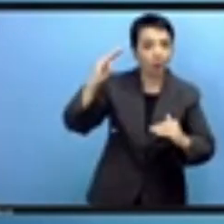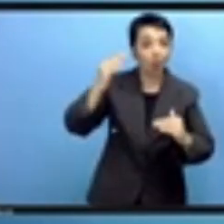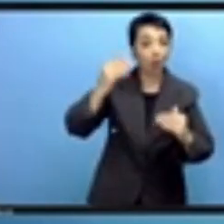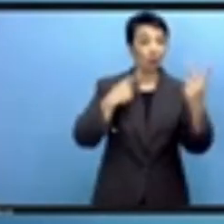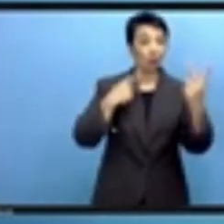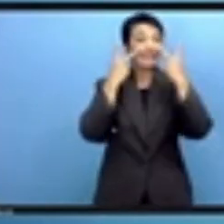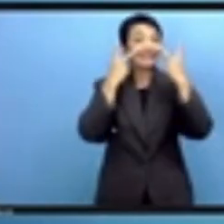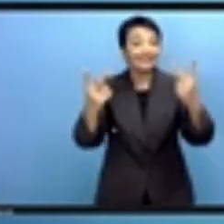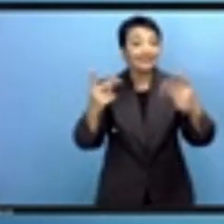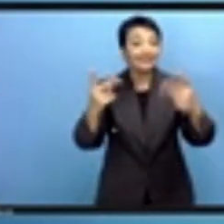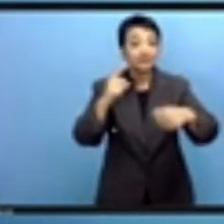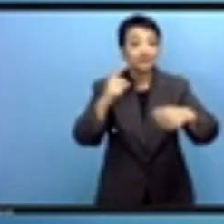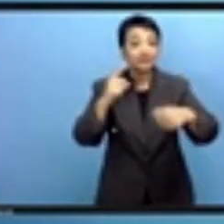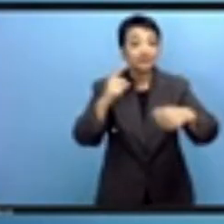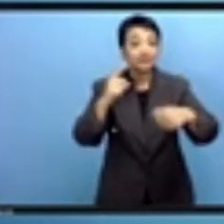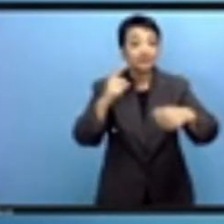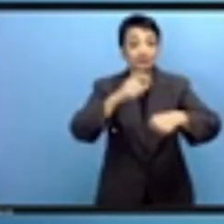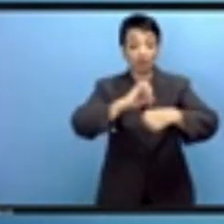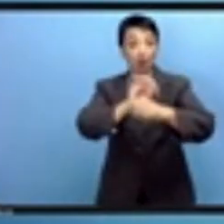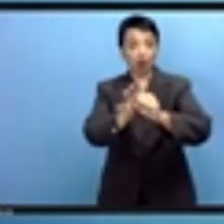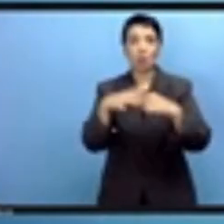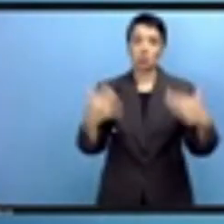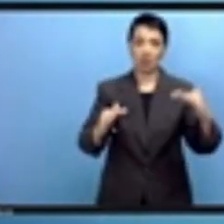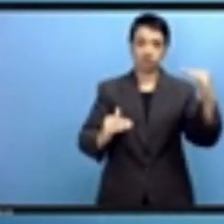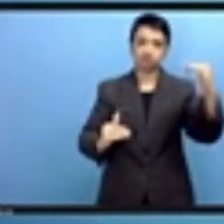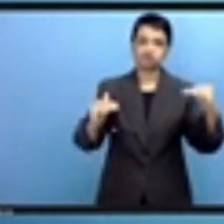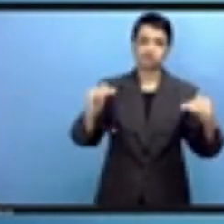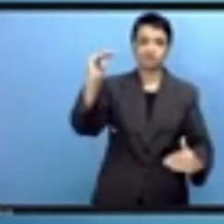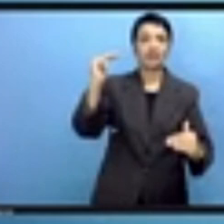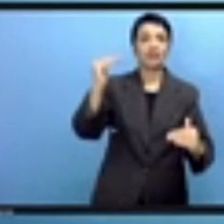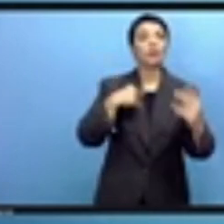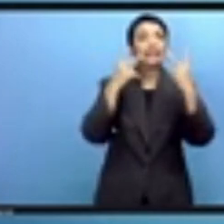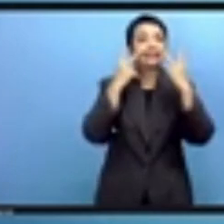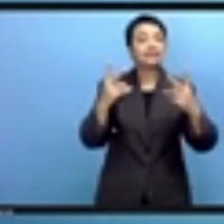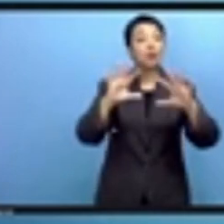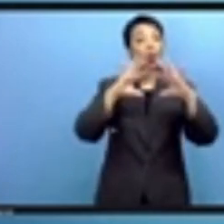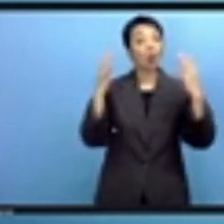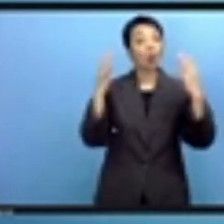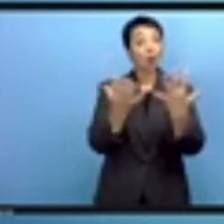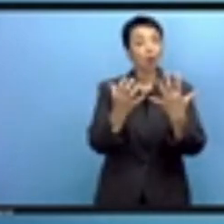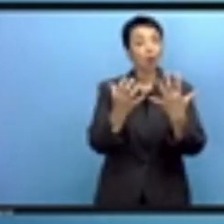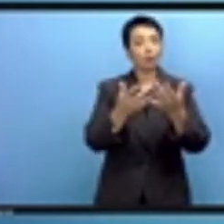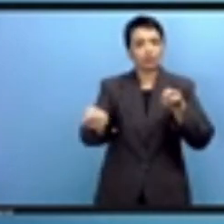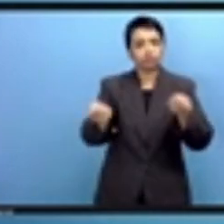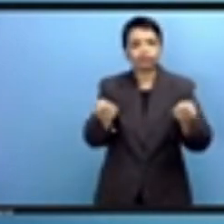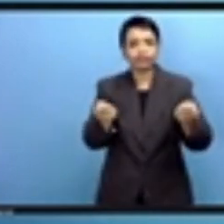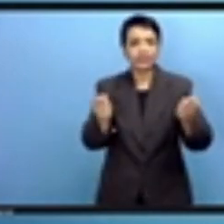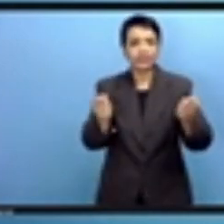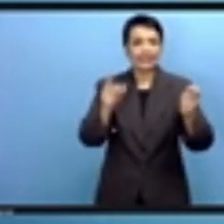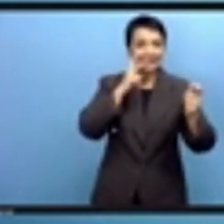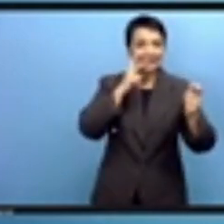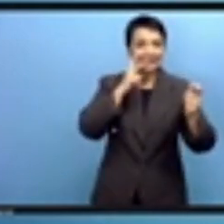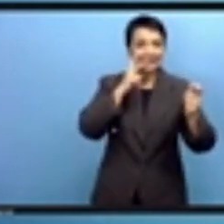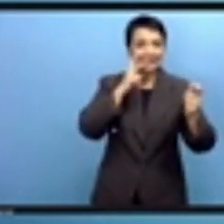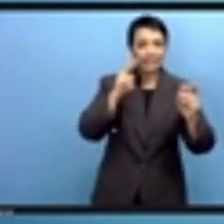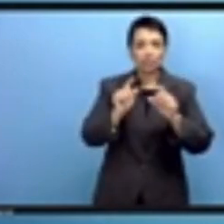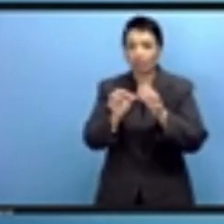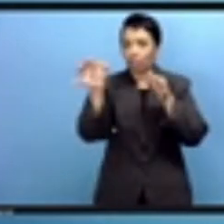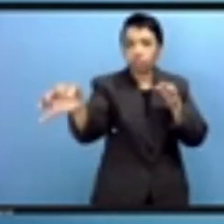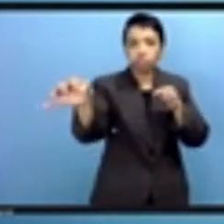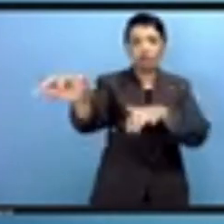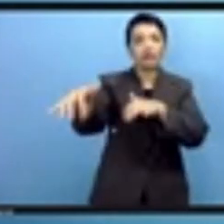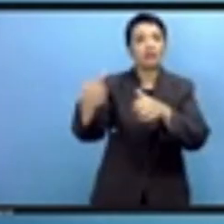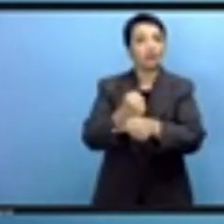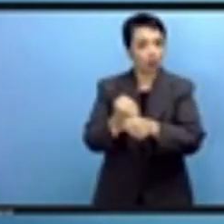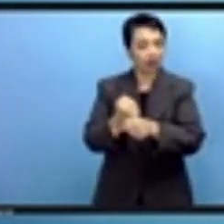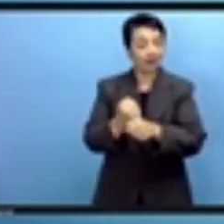在疫情期间更加的明显，全球一小群的人，他们可以远程安全地继续